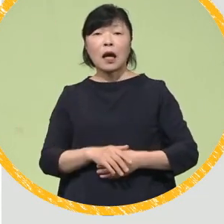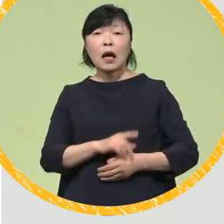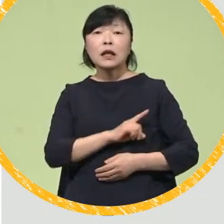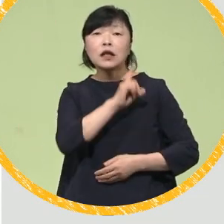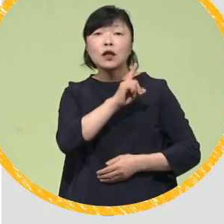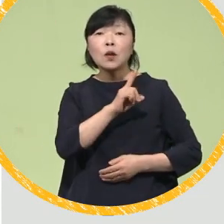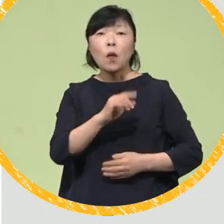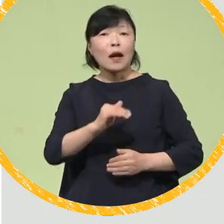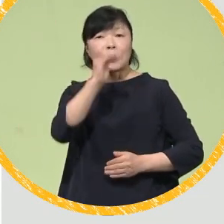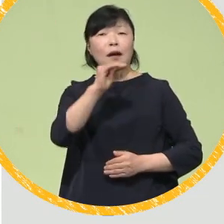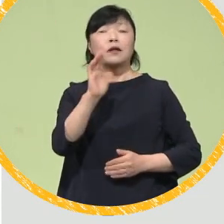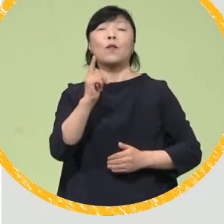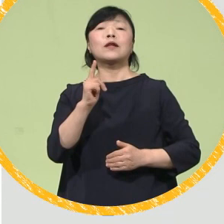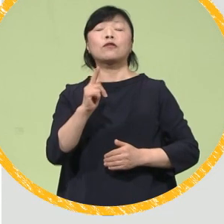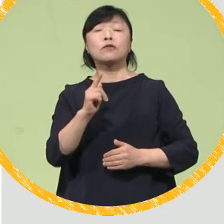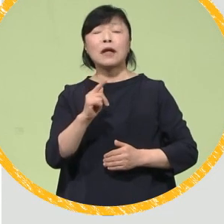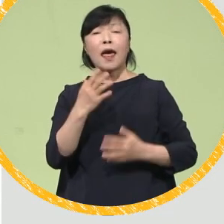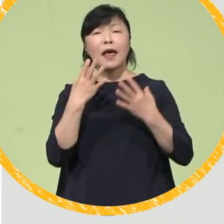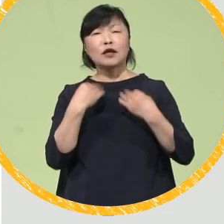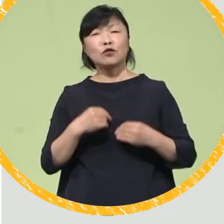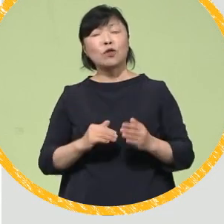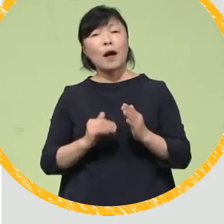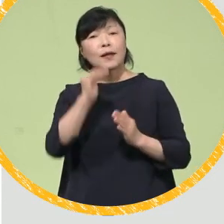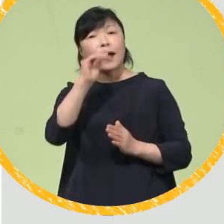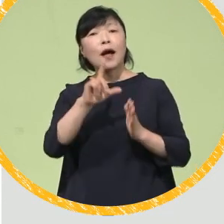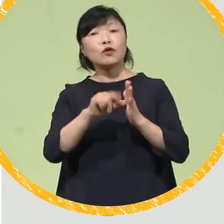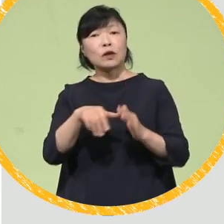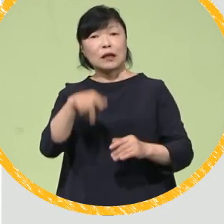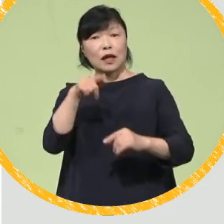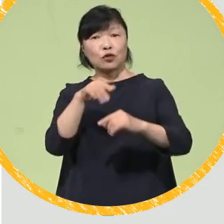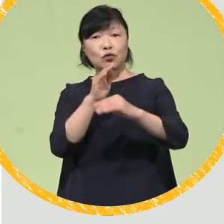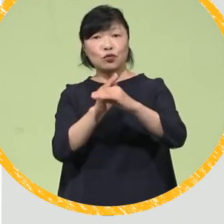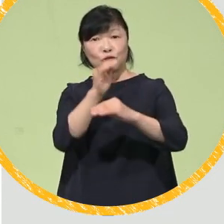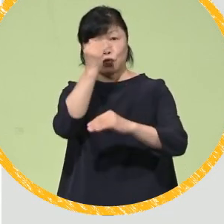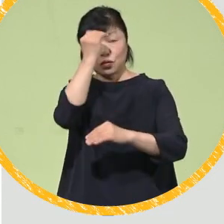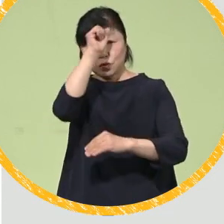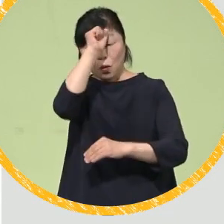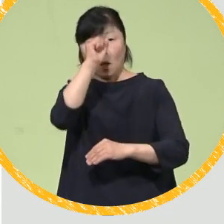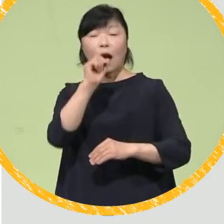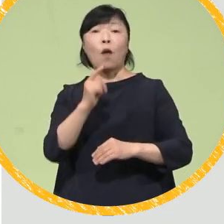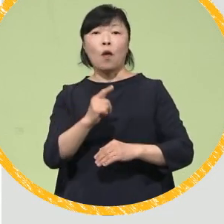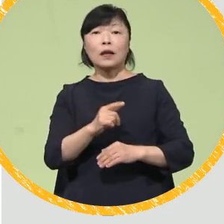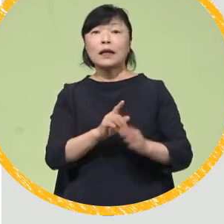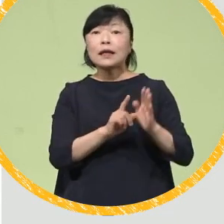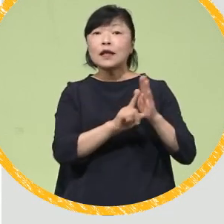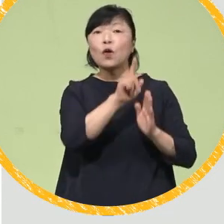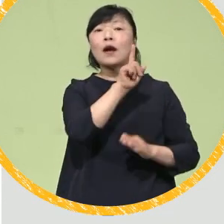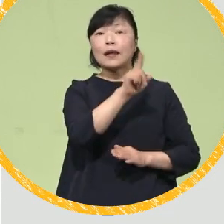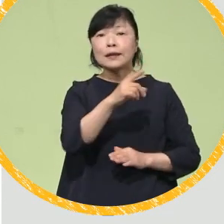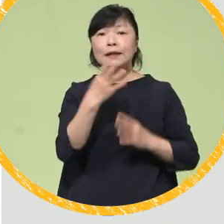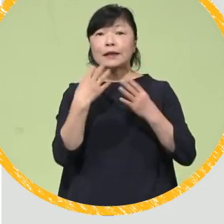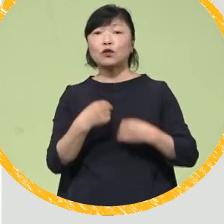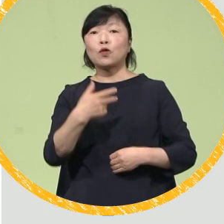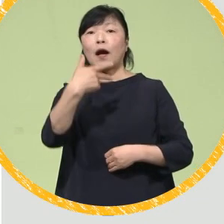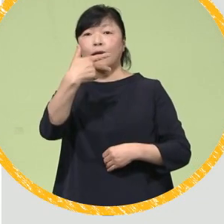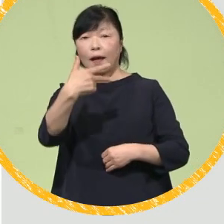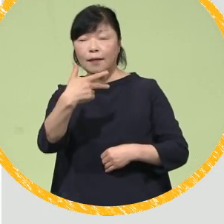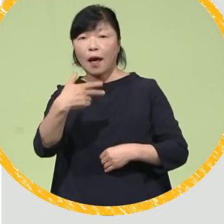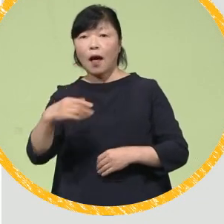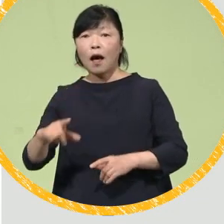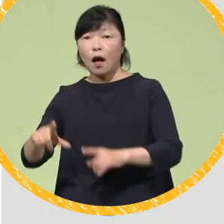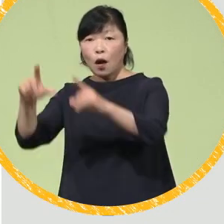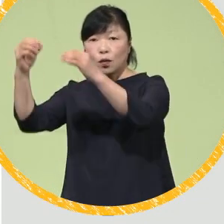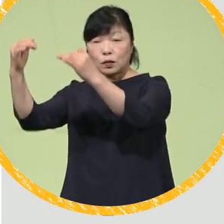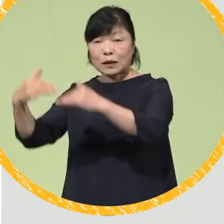い日よりも湿度が高い日の方が熱中症になりやすくて、気温が1に対して湿度が7、そして日